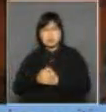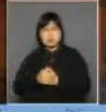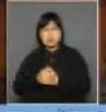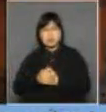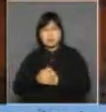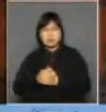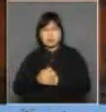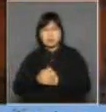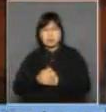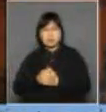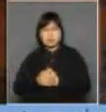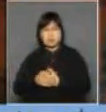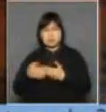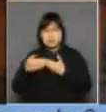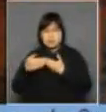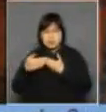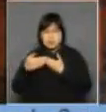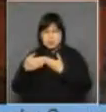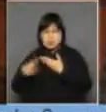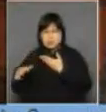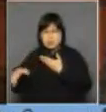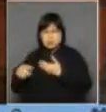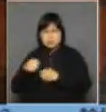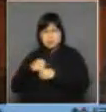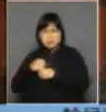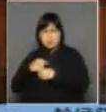为什么要搞外围合法化呢？